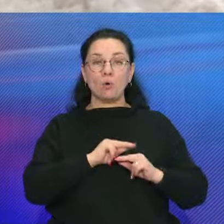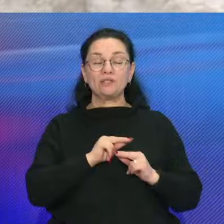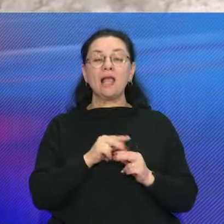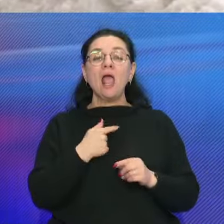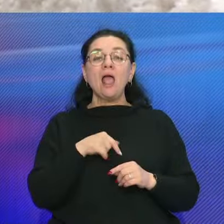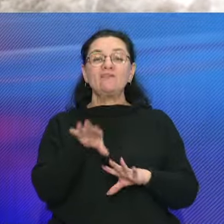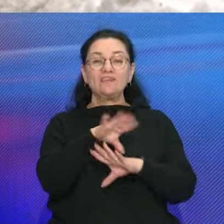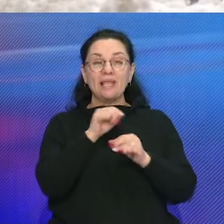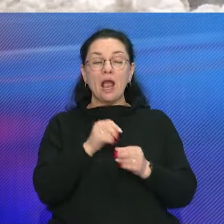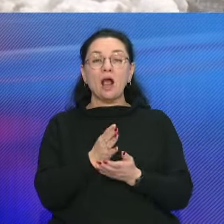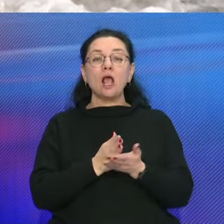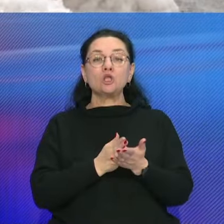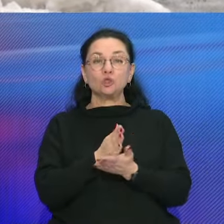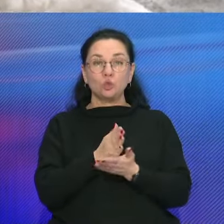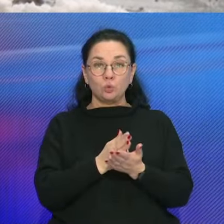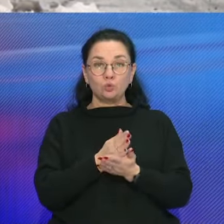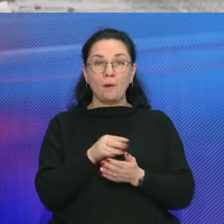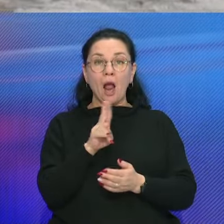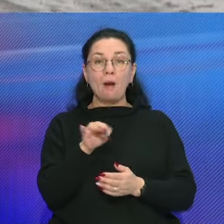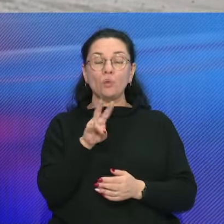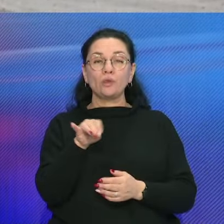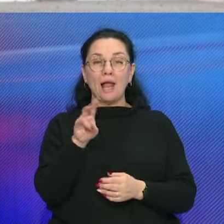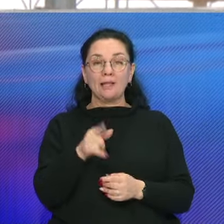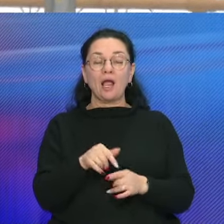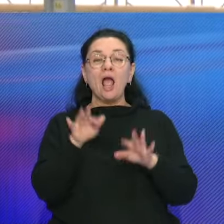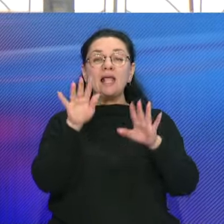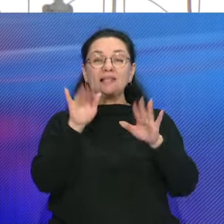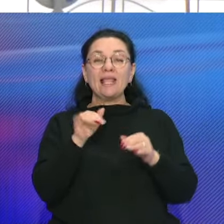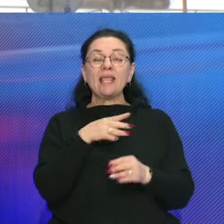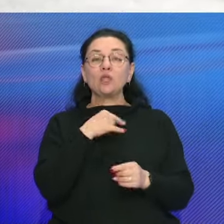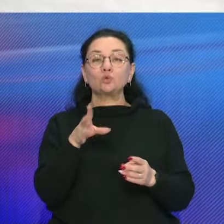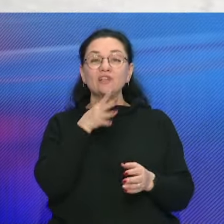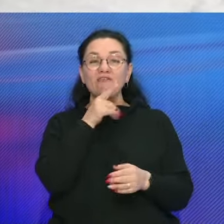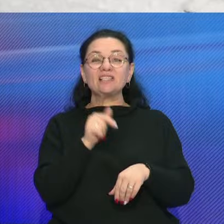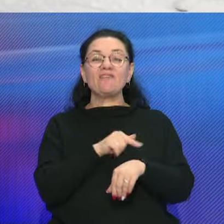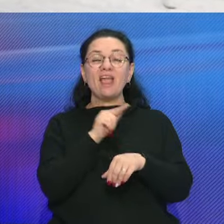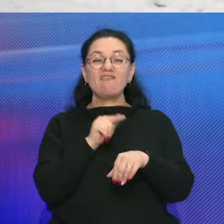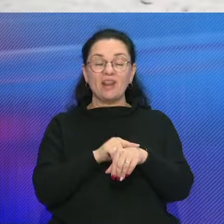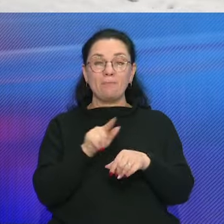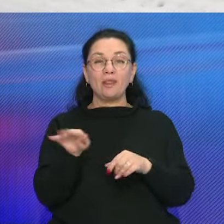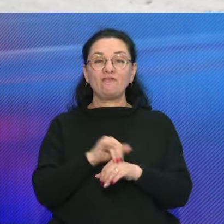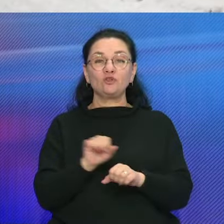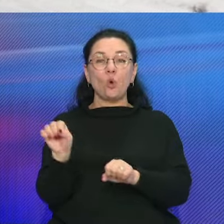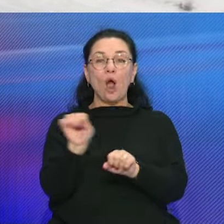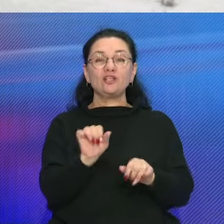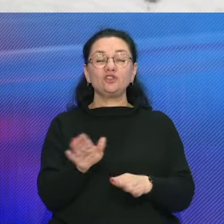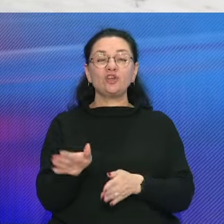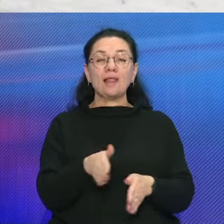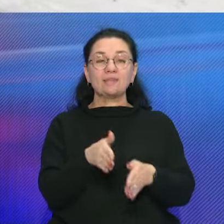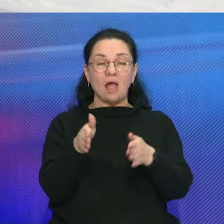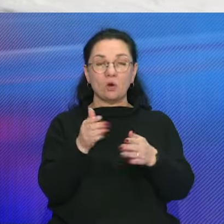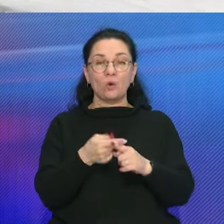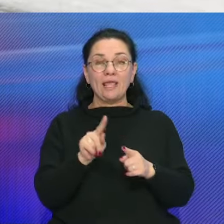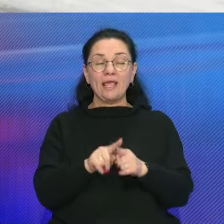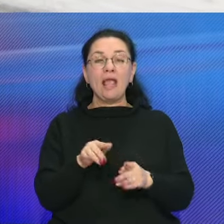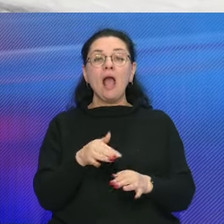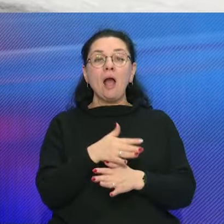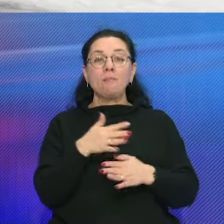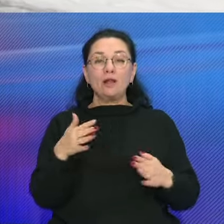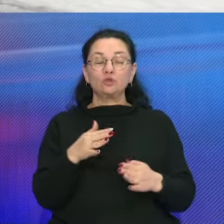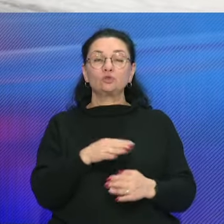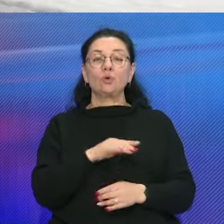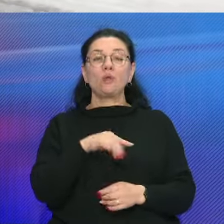Спецыялісты стараюцца аператыўна рэагаваць на выпадзенне ападкаў і своечасова ачышчаць праезную частку і пешаходныя дарожкі, выводзячы максімальную колькасць